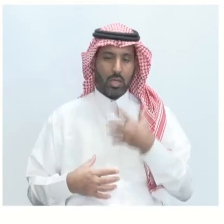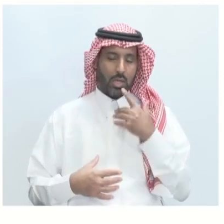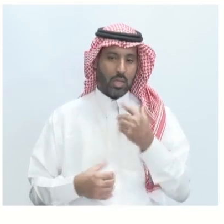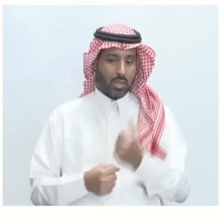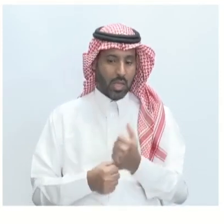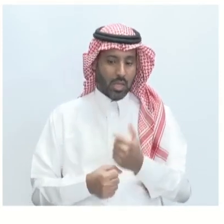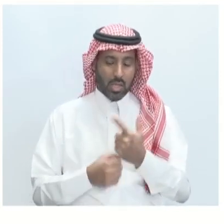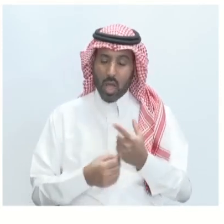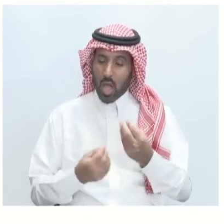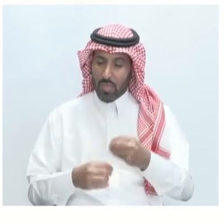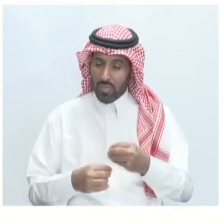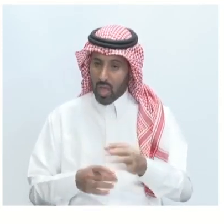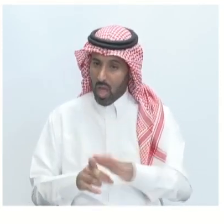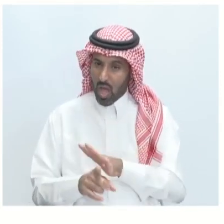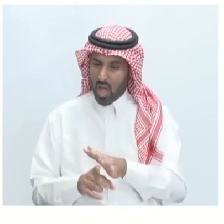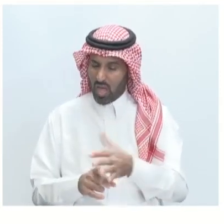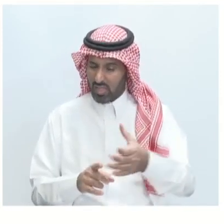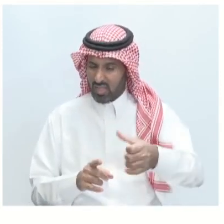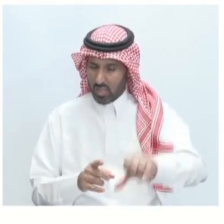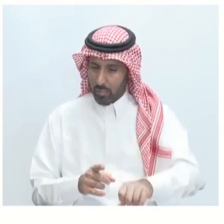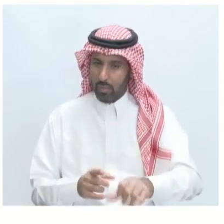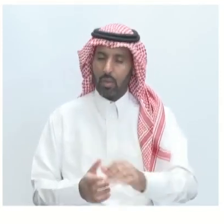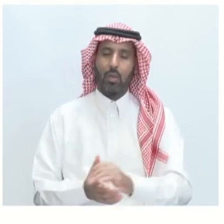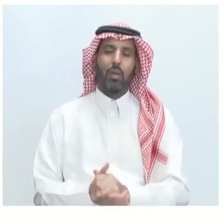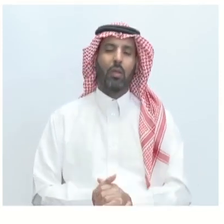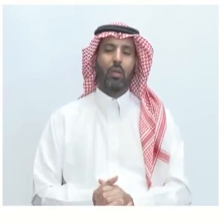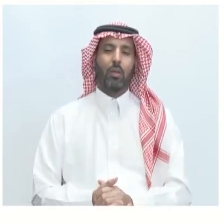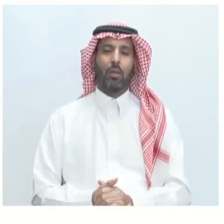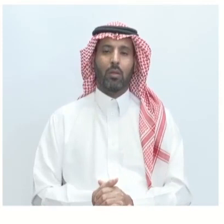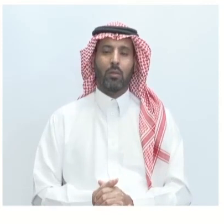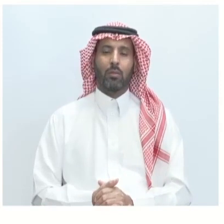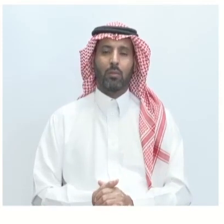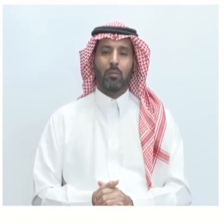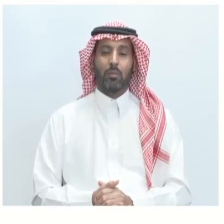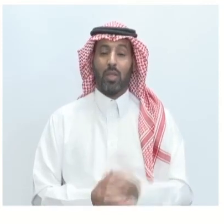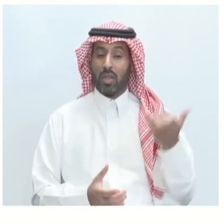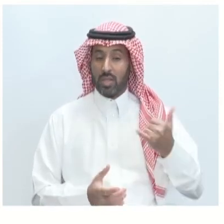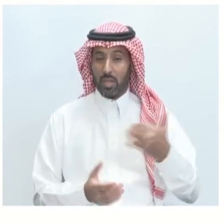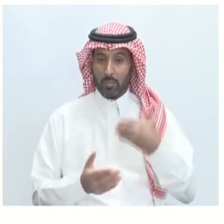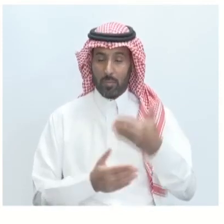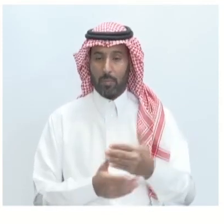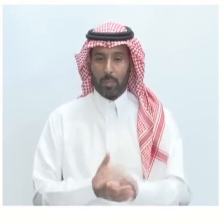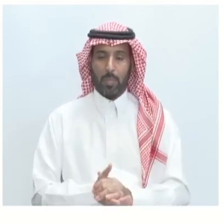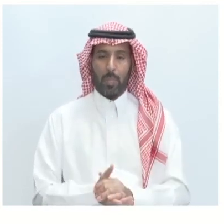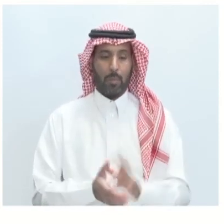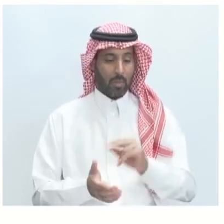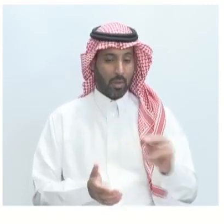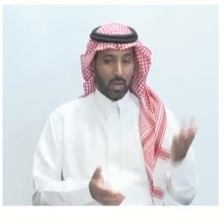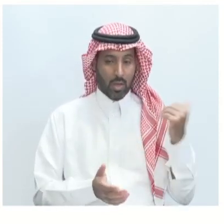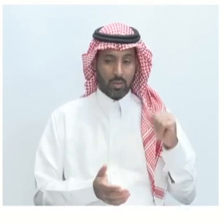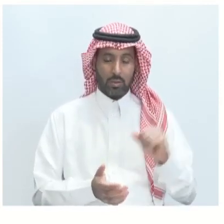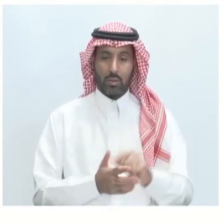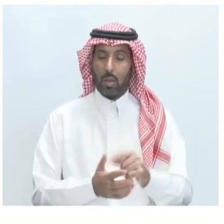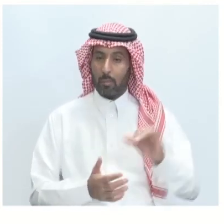سلبيه الاثار الايجابيه من حيث كما ذكرنا في بعض الامثله من حيث الاهتمام مثل ما حدث